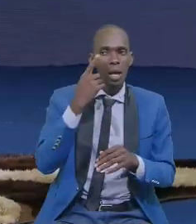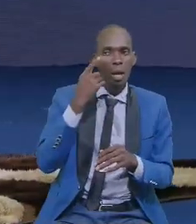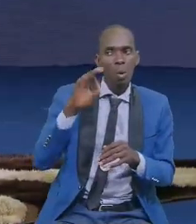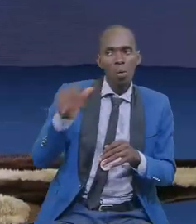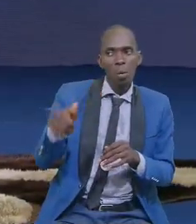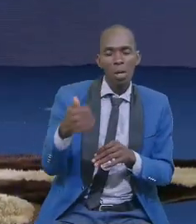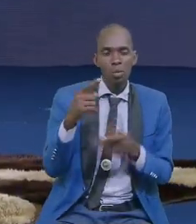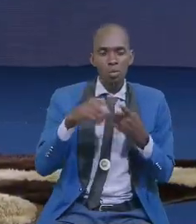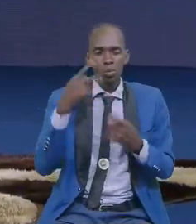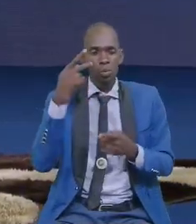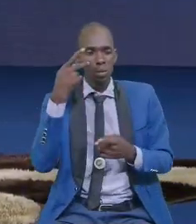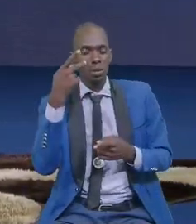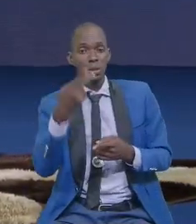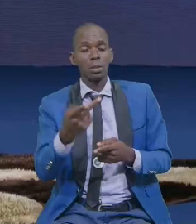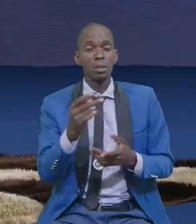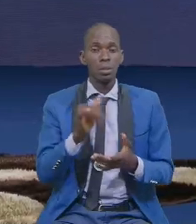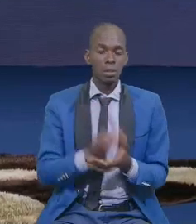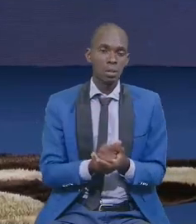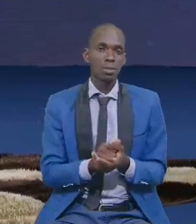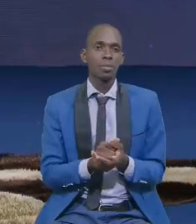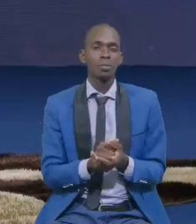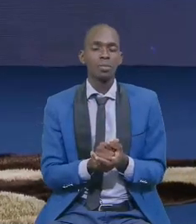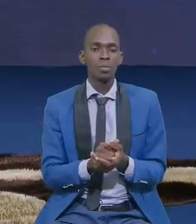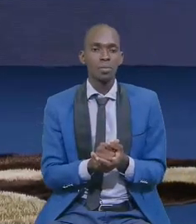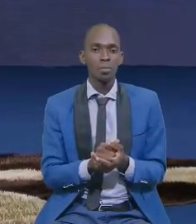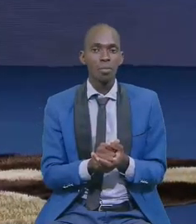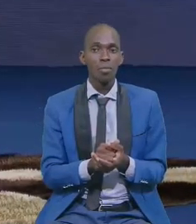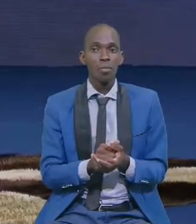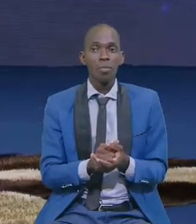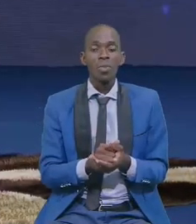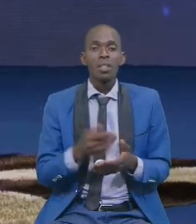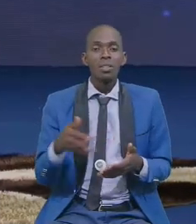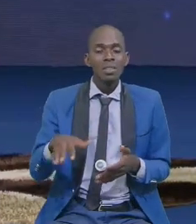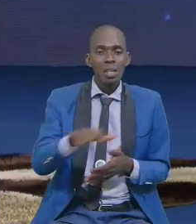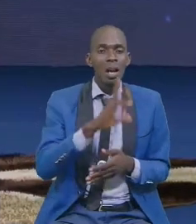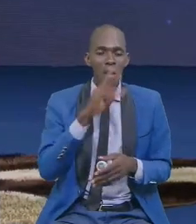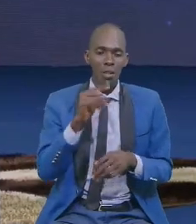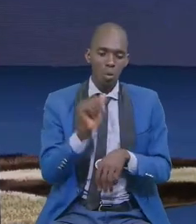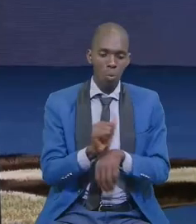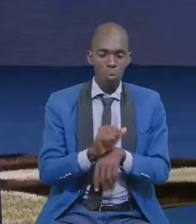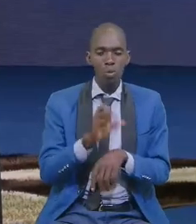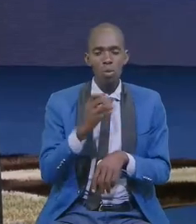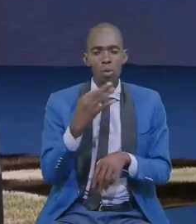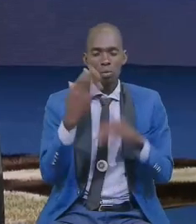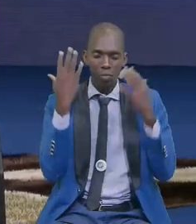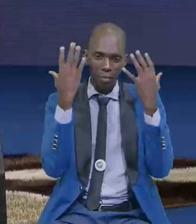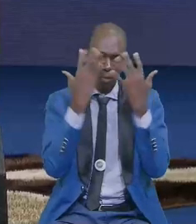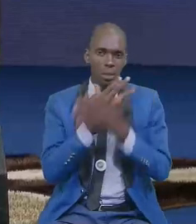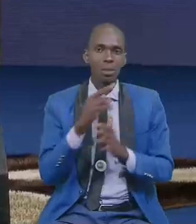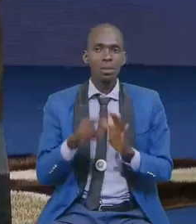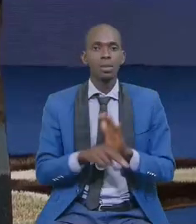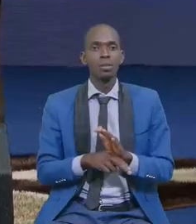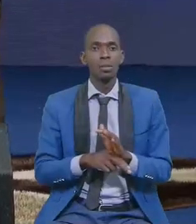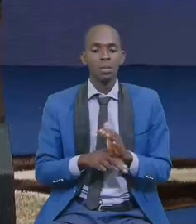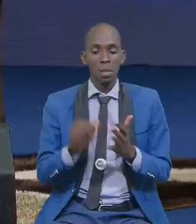Et ça ne permet pas aux yeux des autres de voir ça. Ce sont les œuvres des ténèbres.